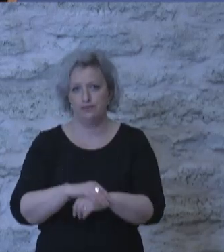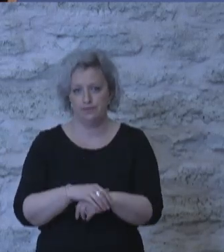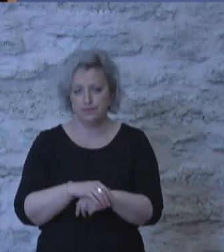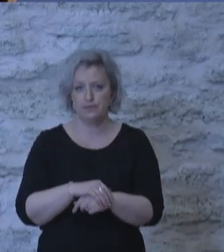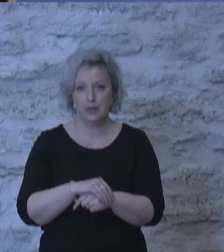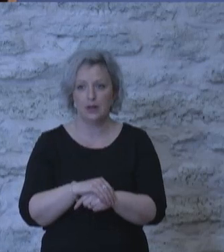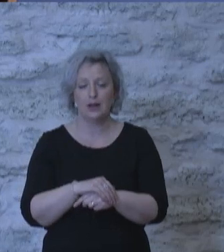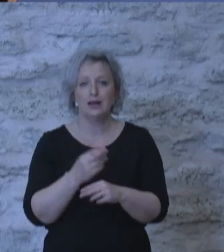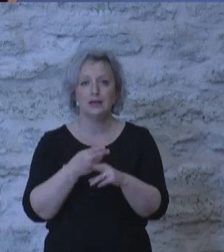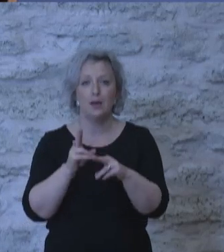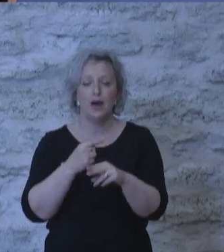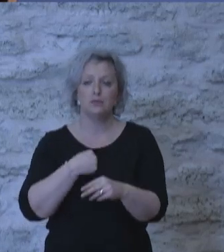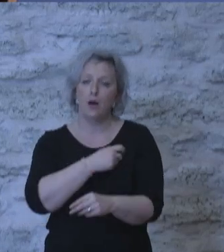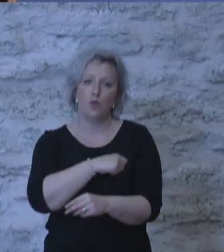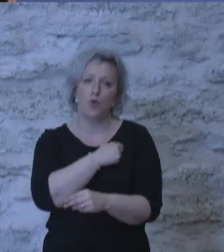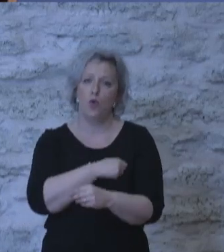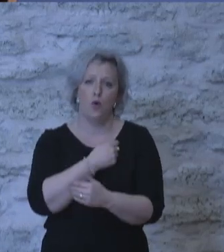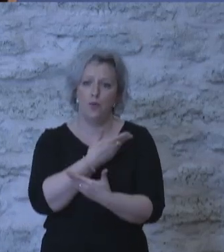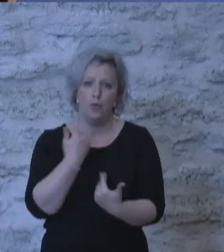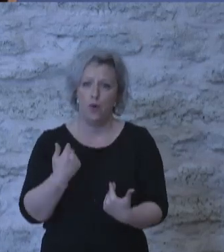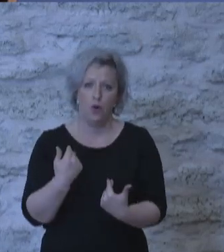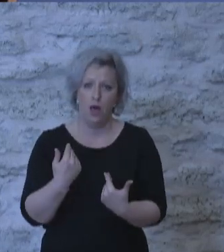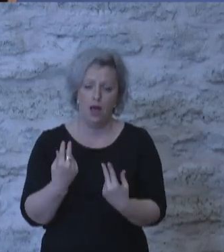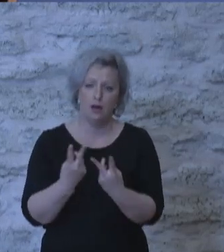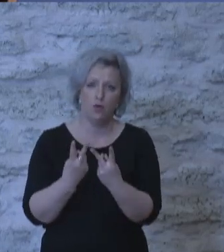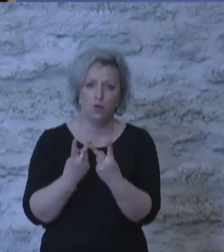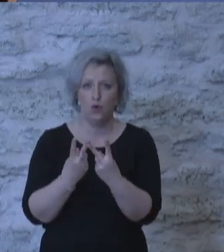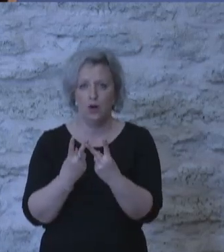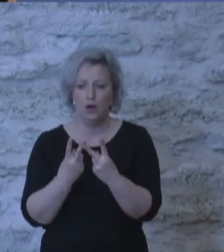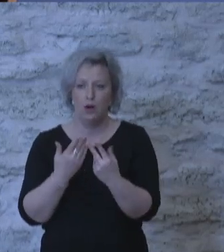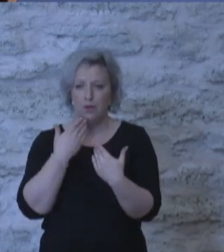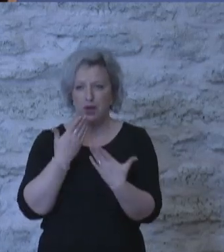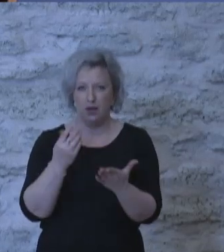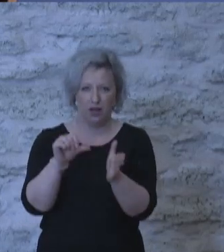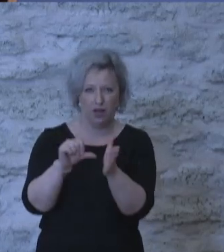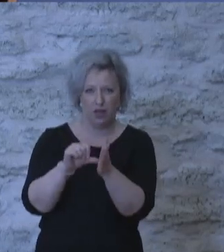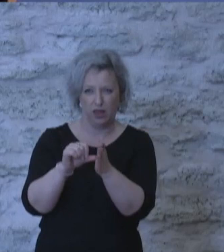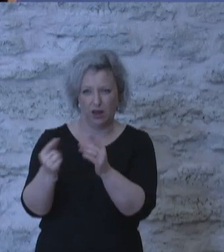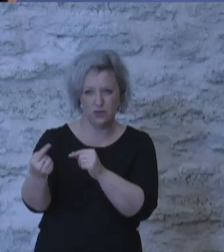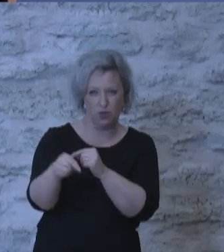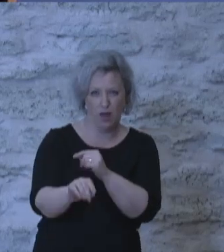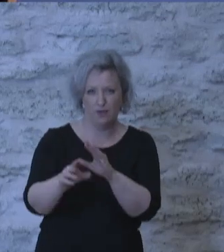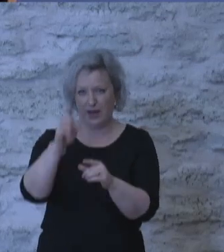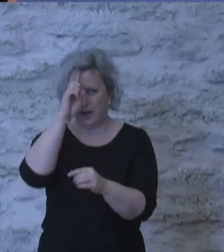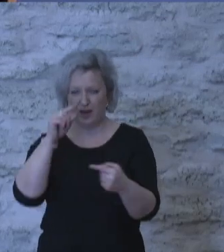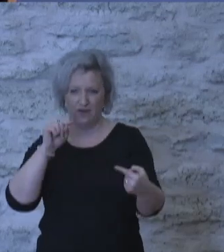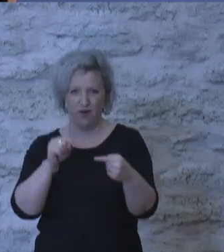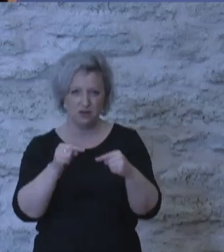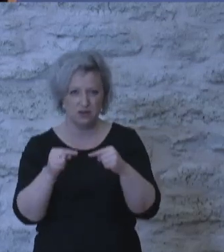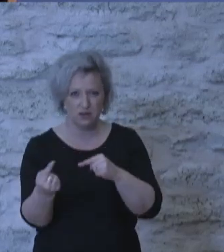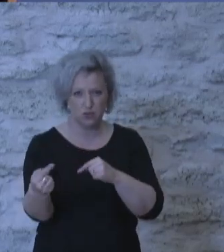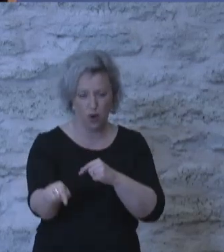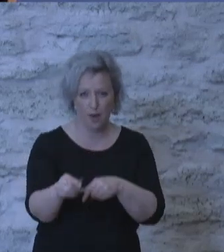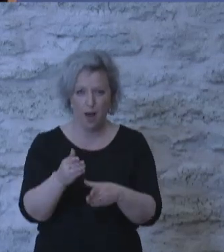Ma selles mõttes nagu muret ei tunne, et meil võib sinna mingid kriminaalset elementi või riigi vastast elementi sattuda.